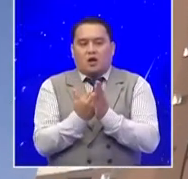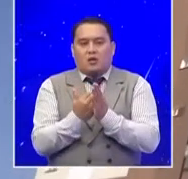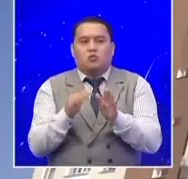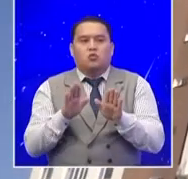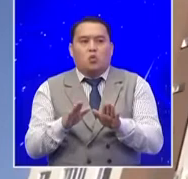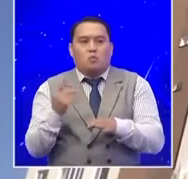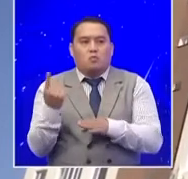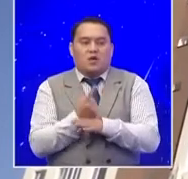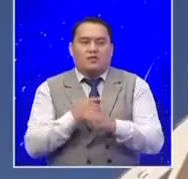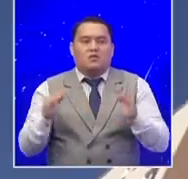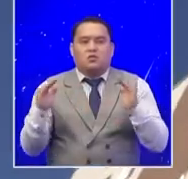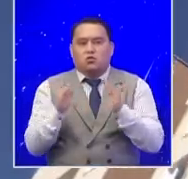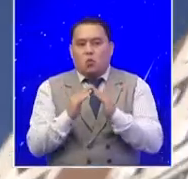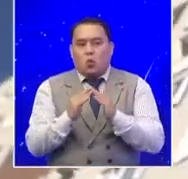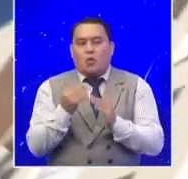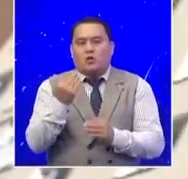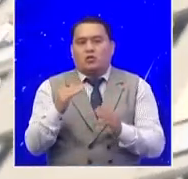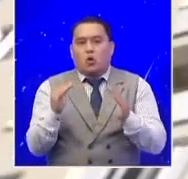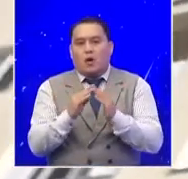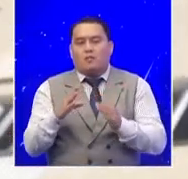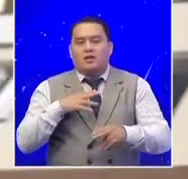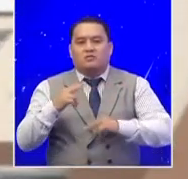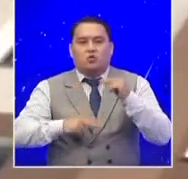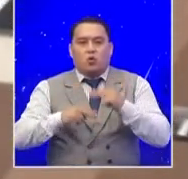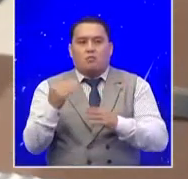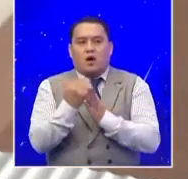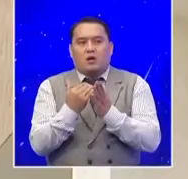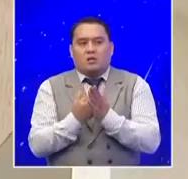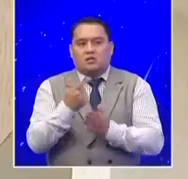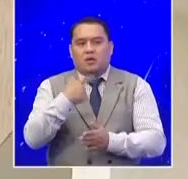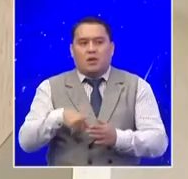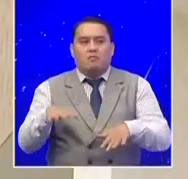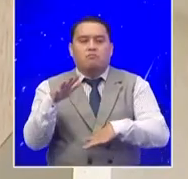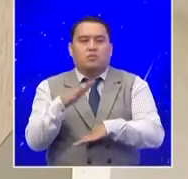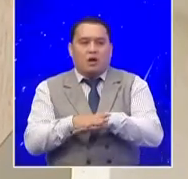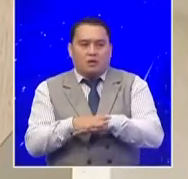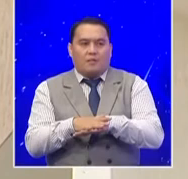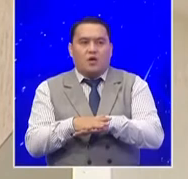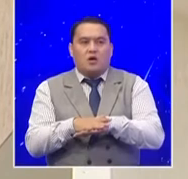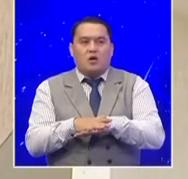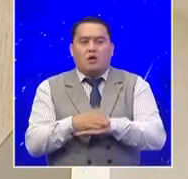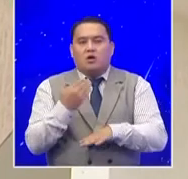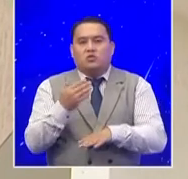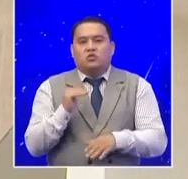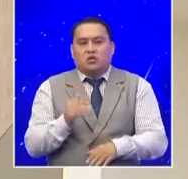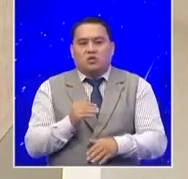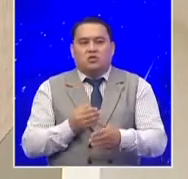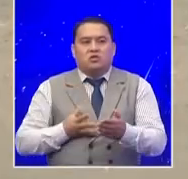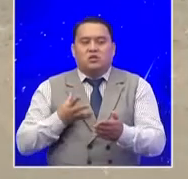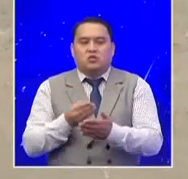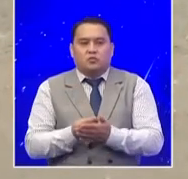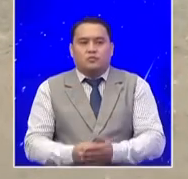только первичное жилье, в их числе в домах, которые строятся по программам самого «Жилстрой Сбербанка», а также частных